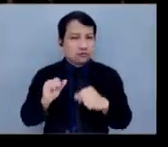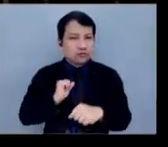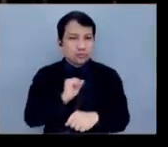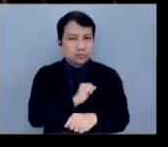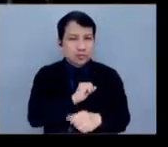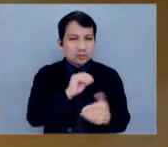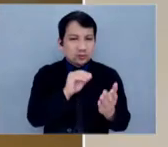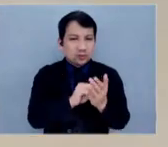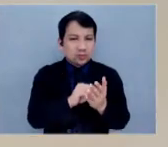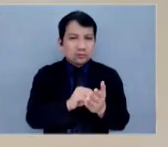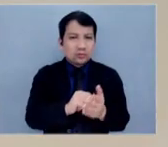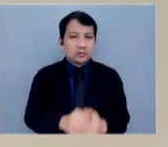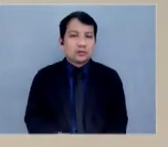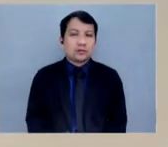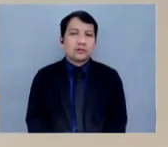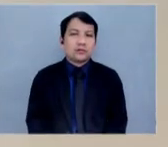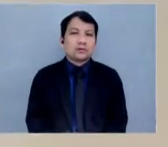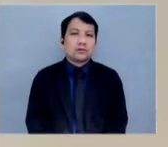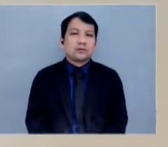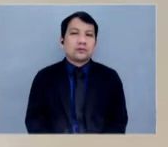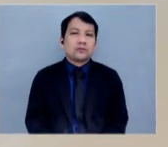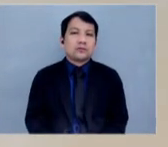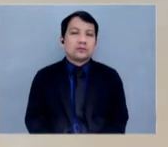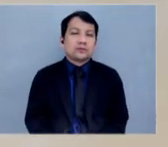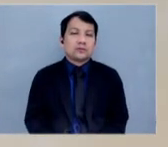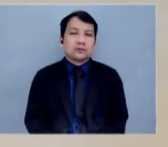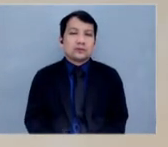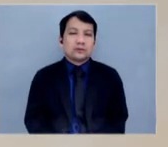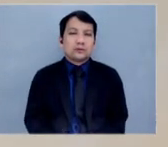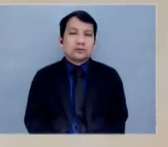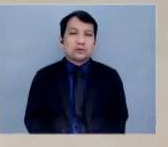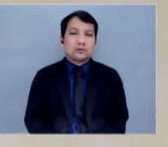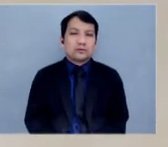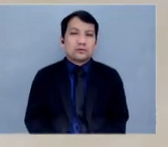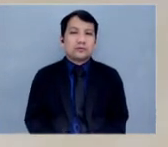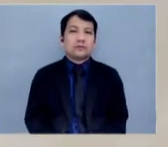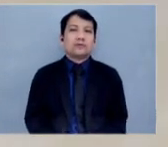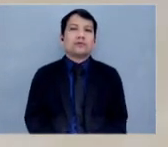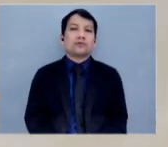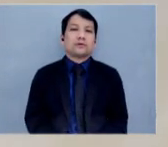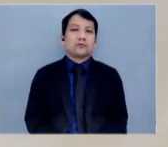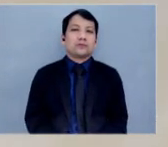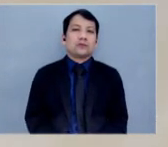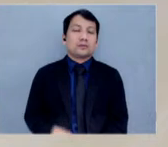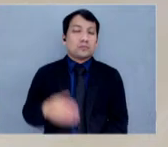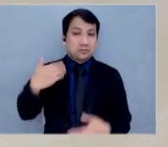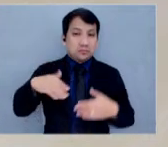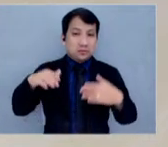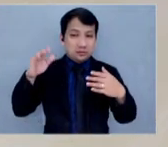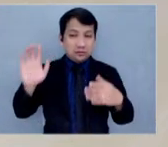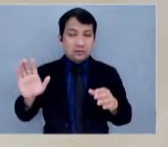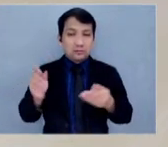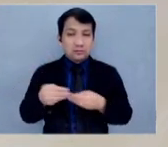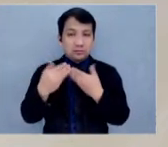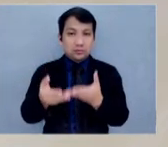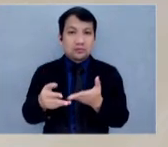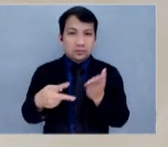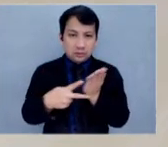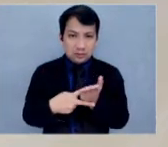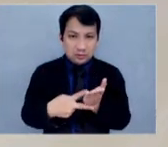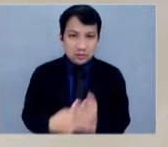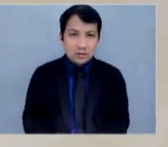sasakyan. So una nga, pagka ganyan may ano at hindi naman na sinurrender o hindi na issuean ng ticket,